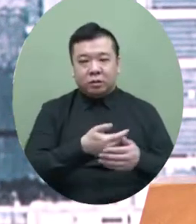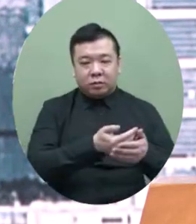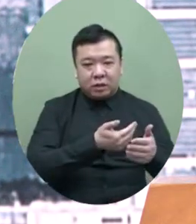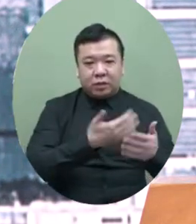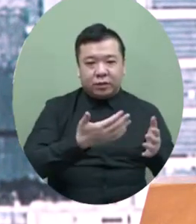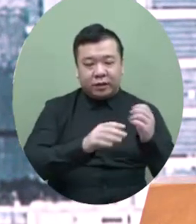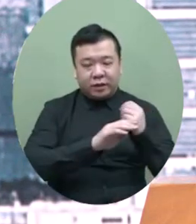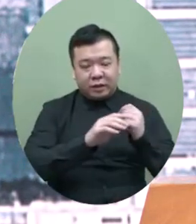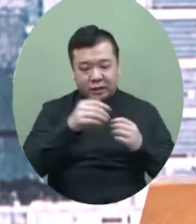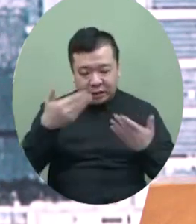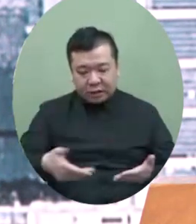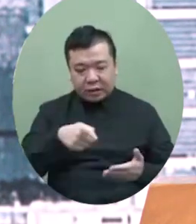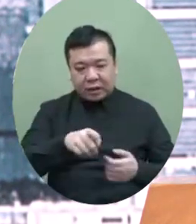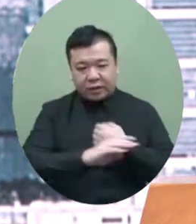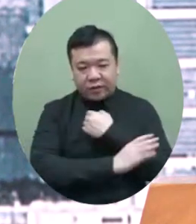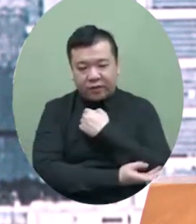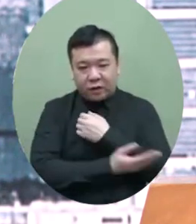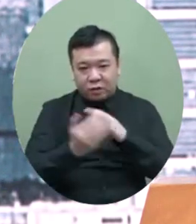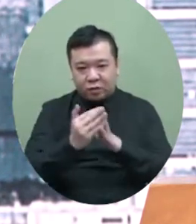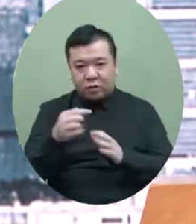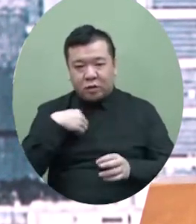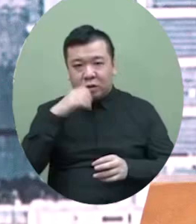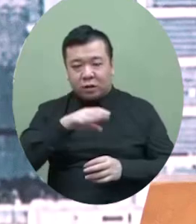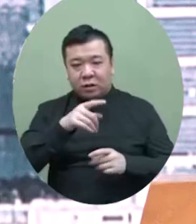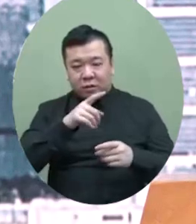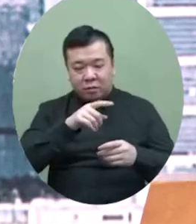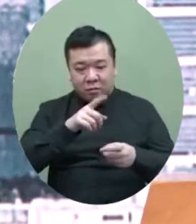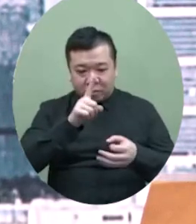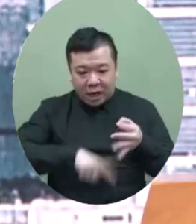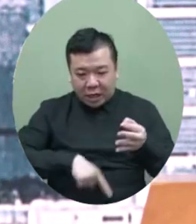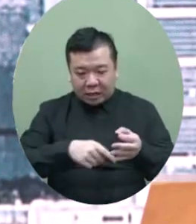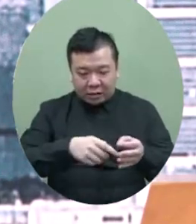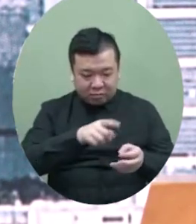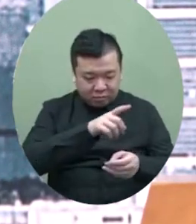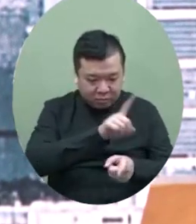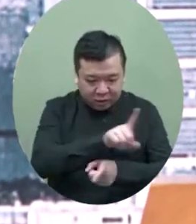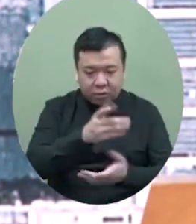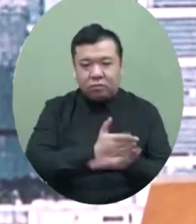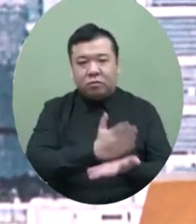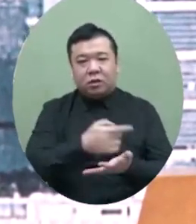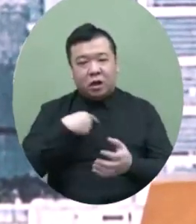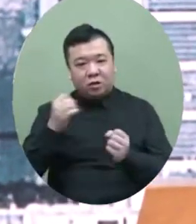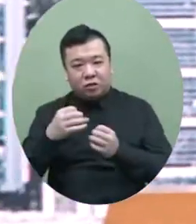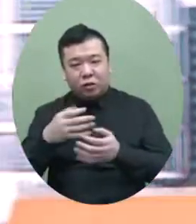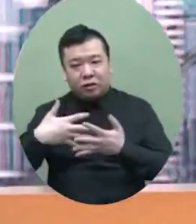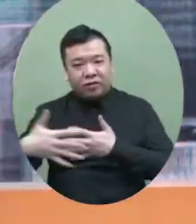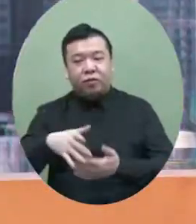touched upon cases. This is not the subject of our conversation at all. 多謝大家。